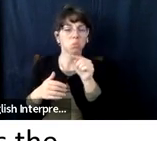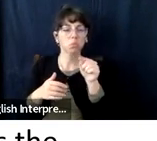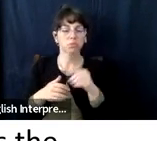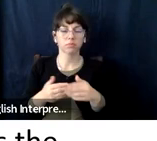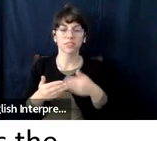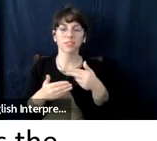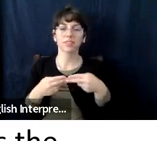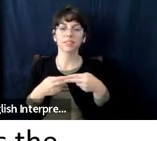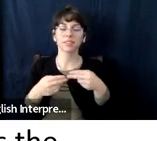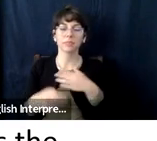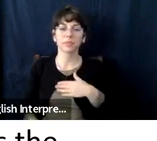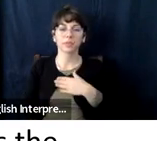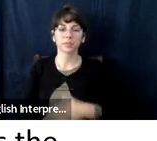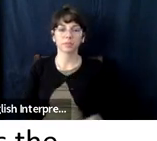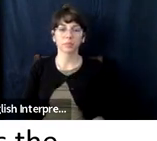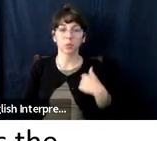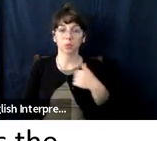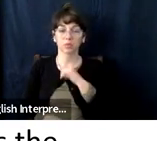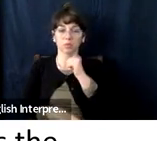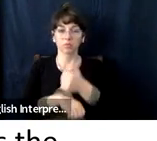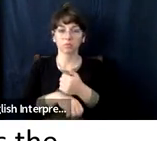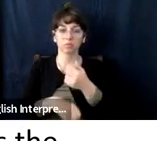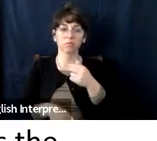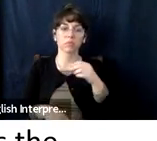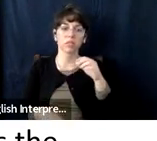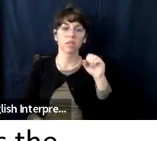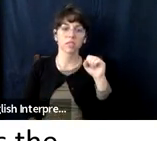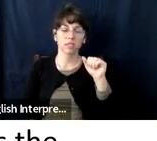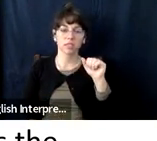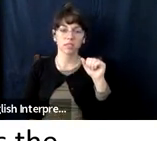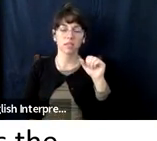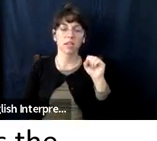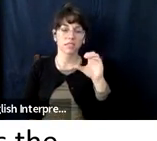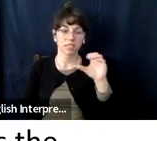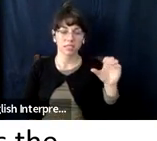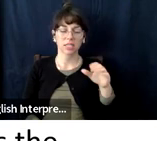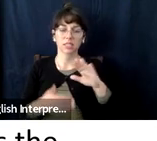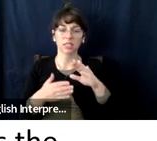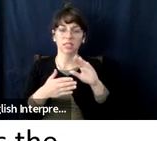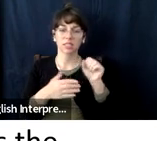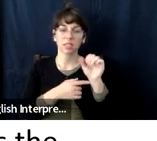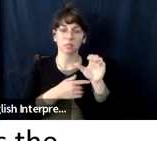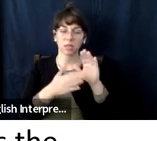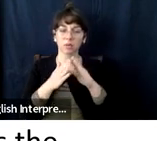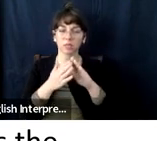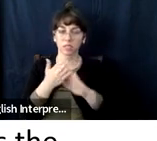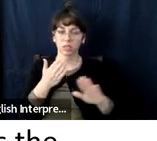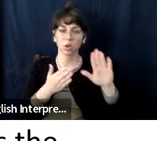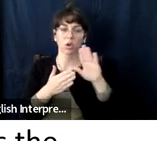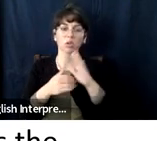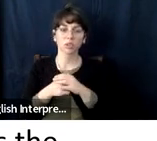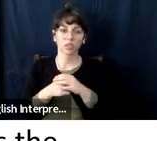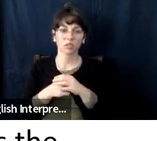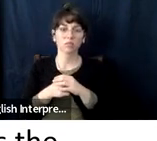We are housed at Sacramento City College within the disability services program. And we are considered